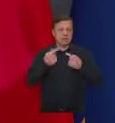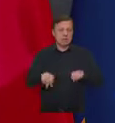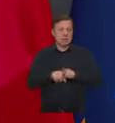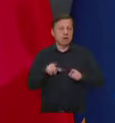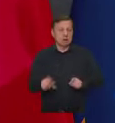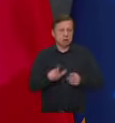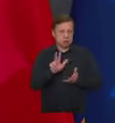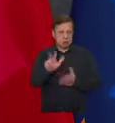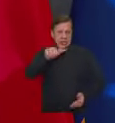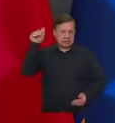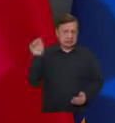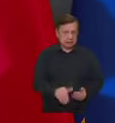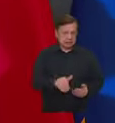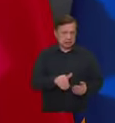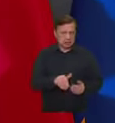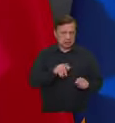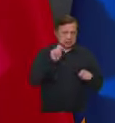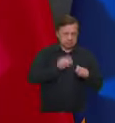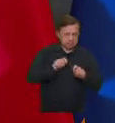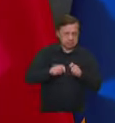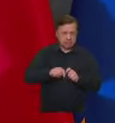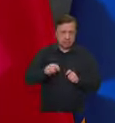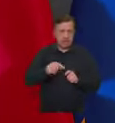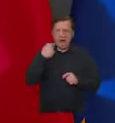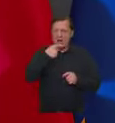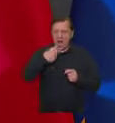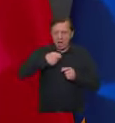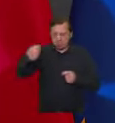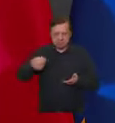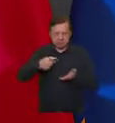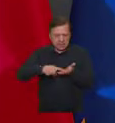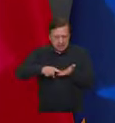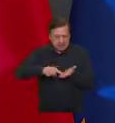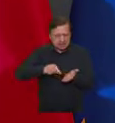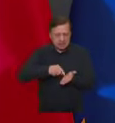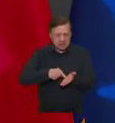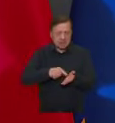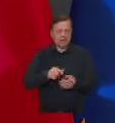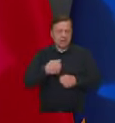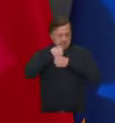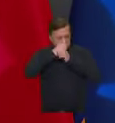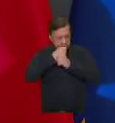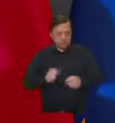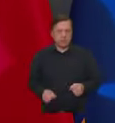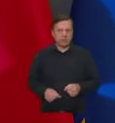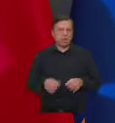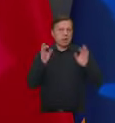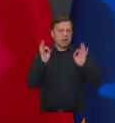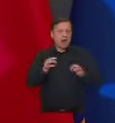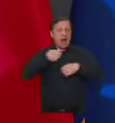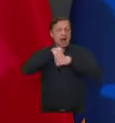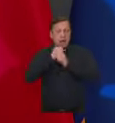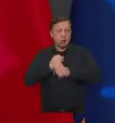wykonanych zostało 13 100 testów, a nasze możliwości w związku z tym, że mamy już 30